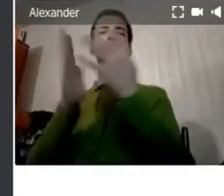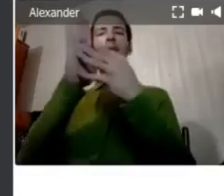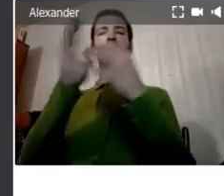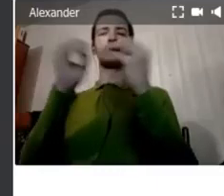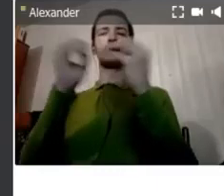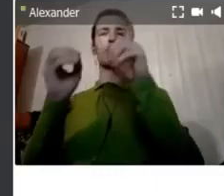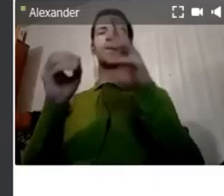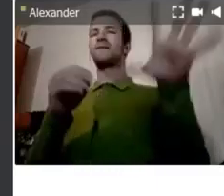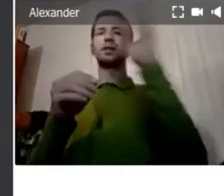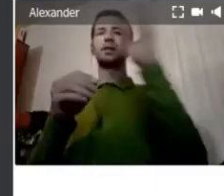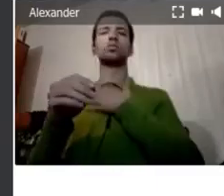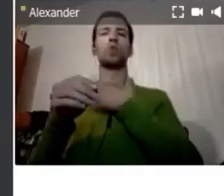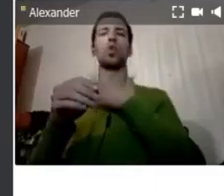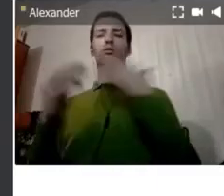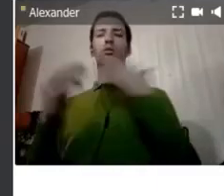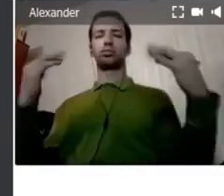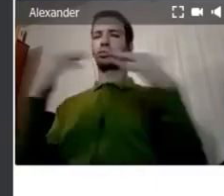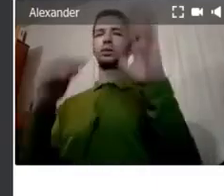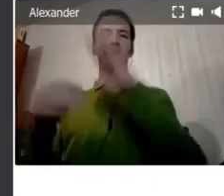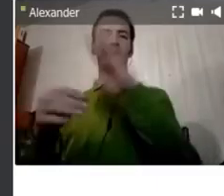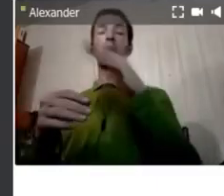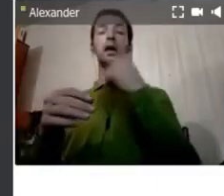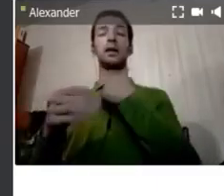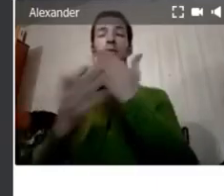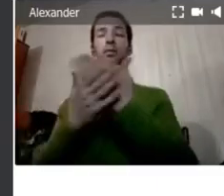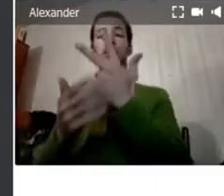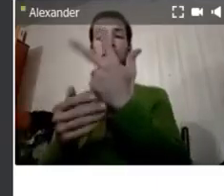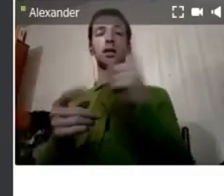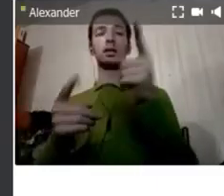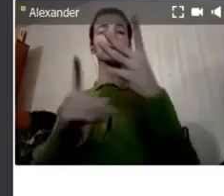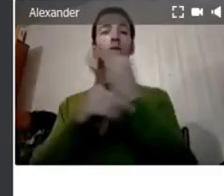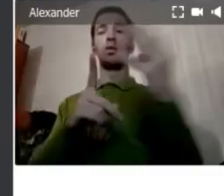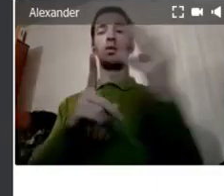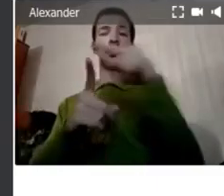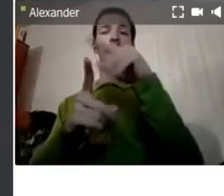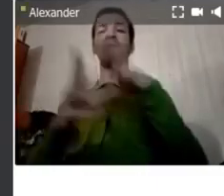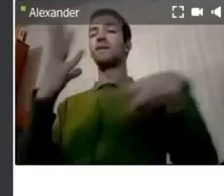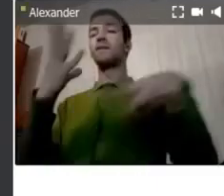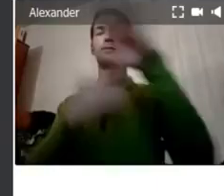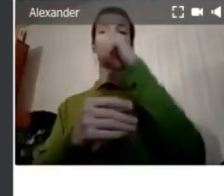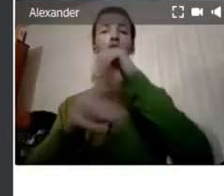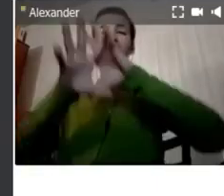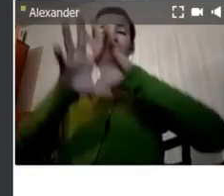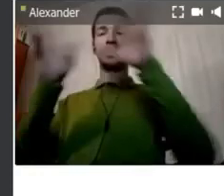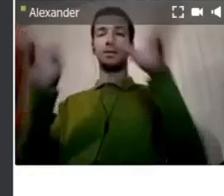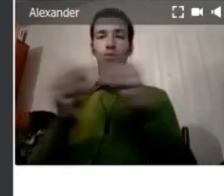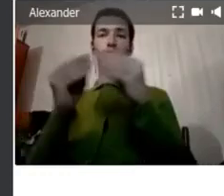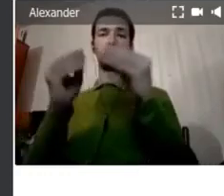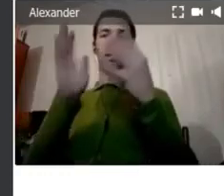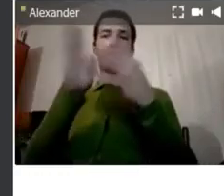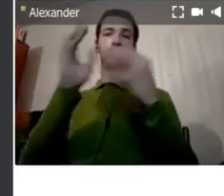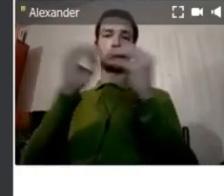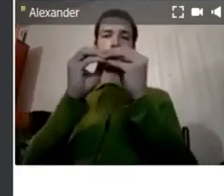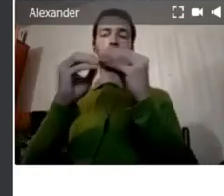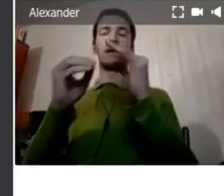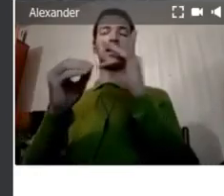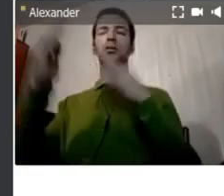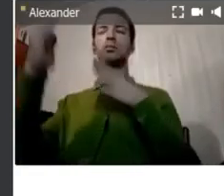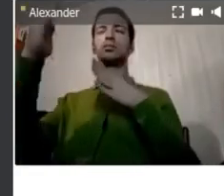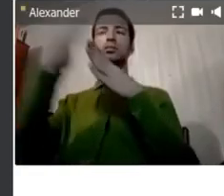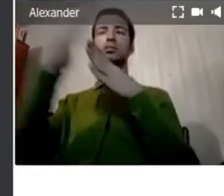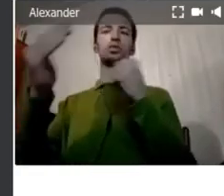плохая и самый длительный вариант, это будет примерно 16 человек. То есть, и мы уже заработали с вами первые